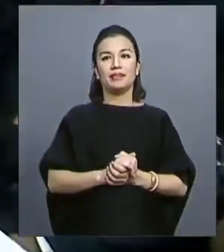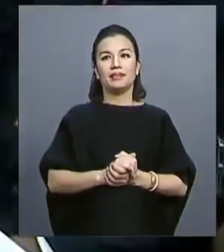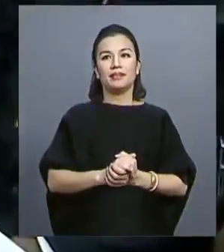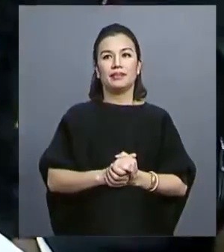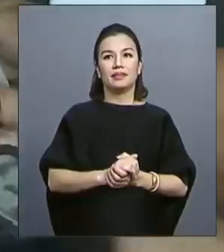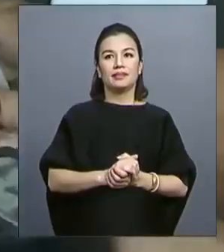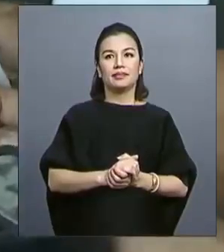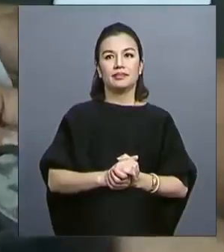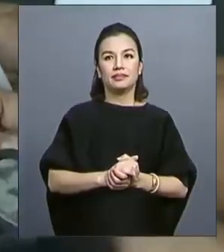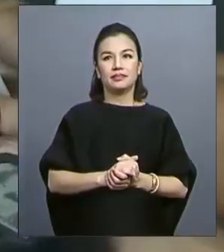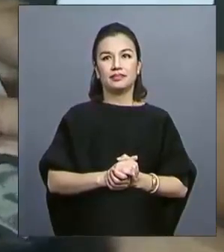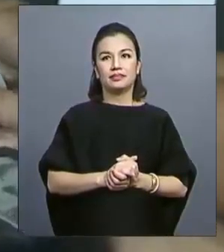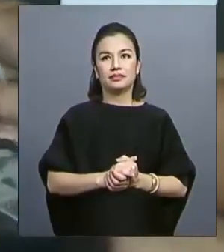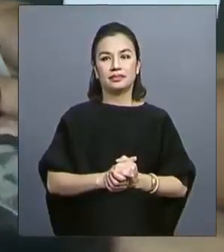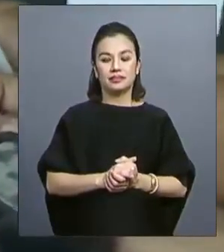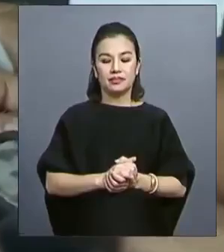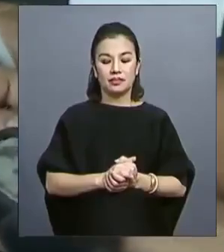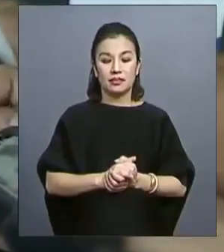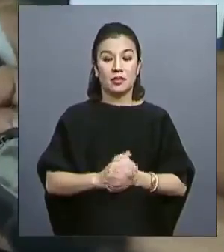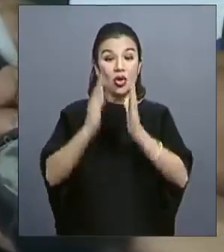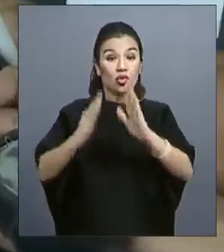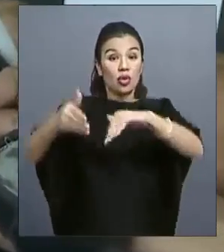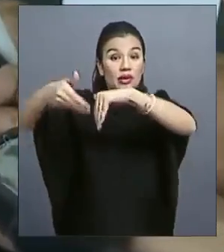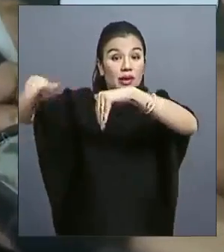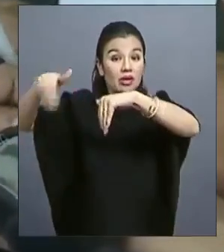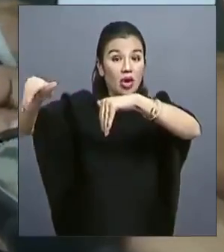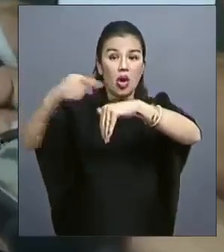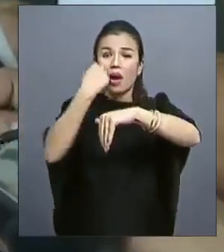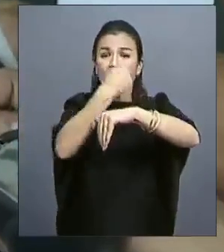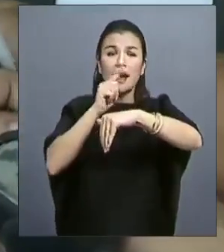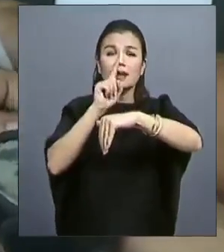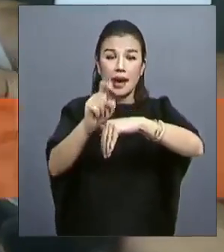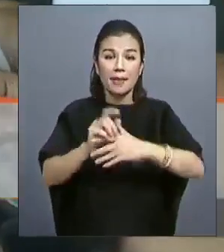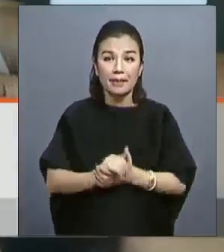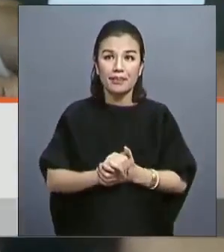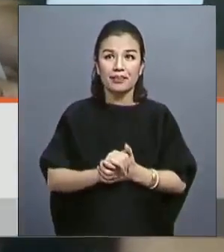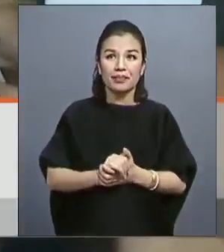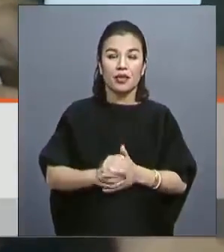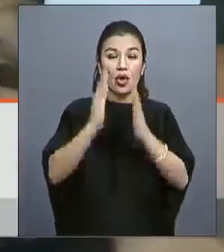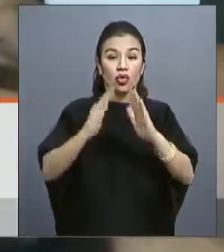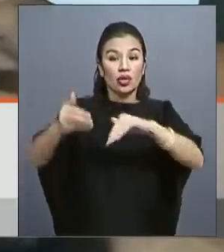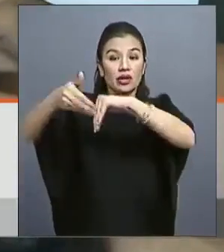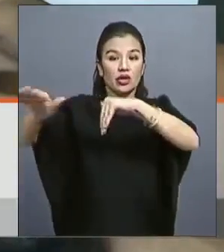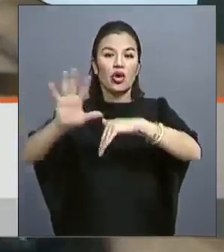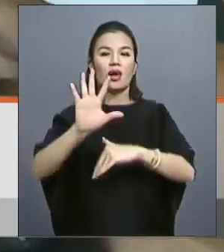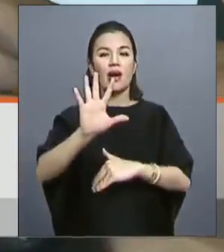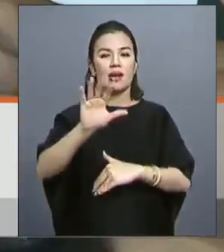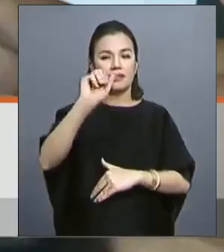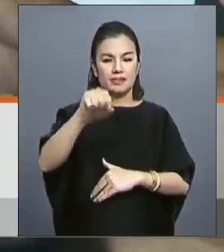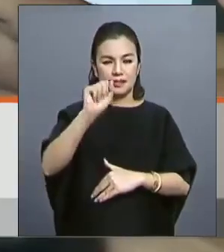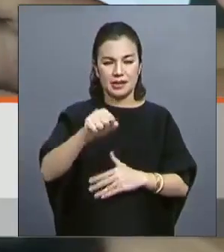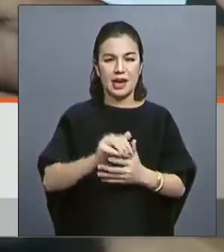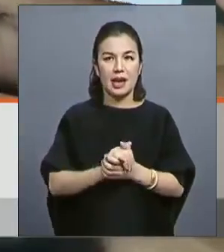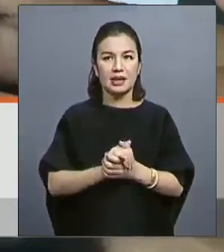ไม่พยานบุคคลที่เป็นบุคคลภายนอกพยานบุคคลเป็นบุคคลภายนอก 5ปากเ่อเราเสนอในบัญชี